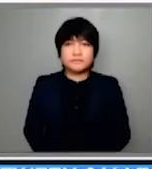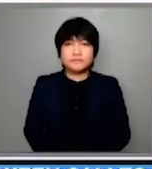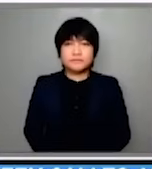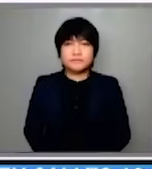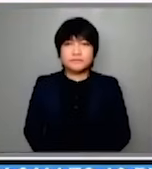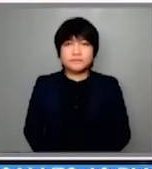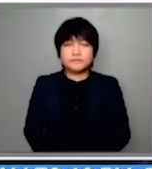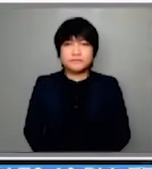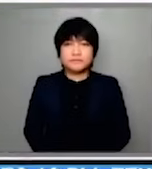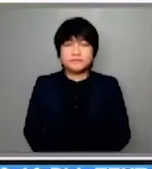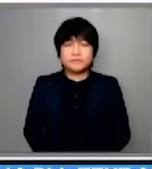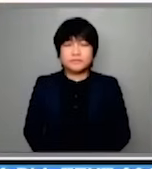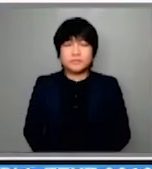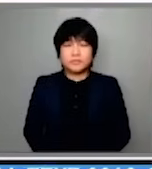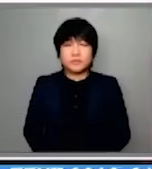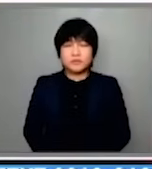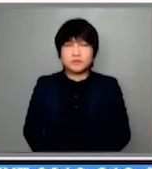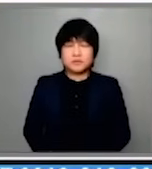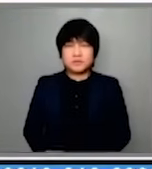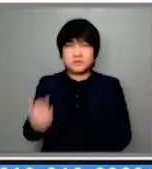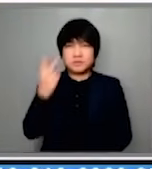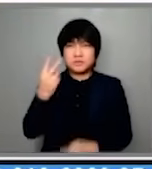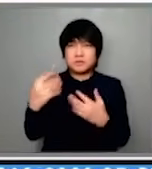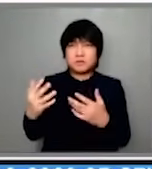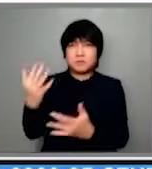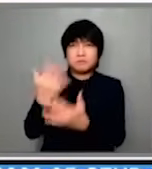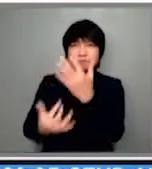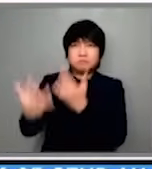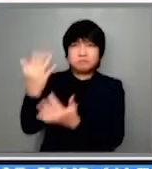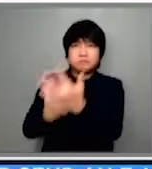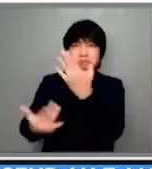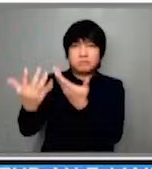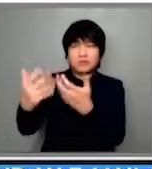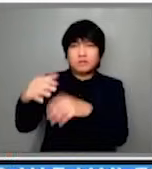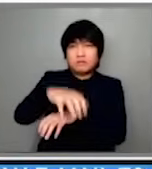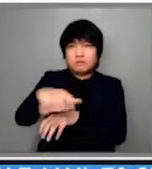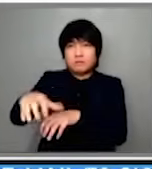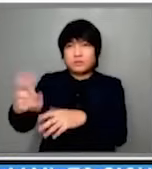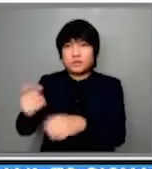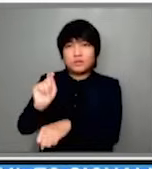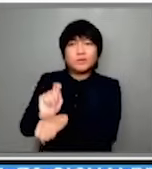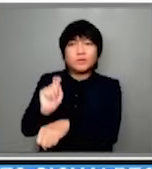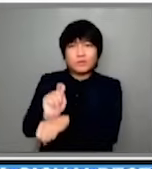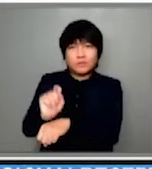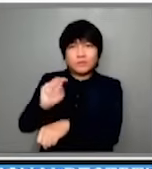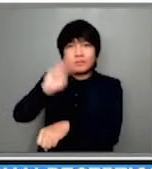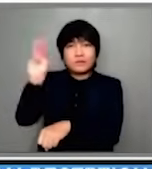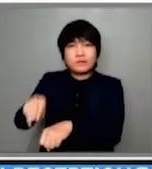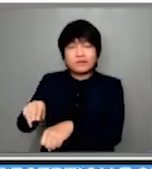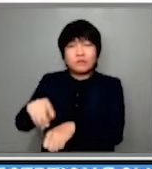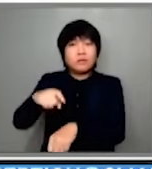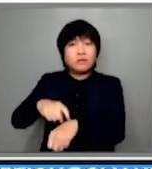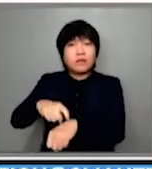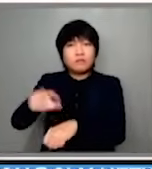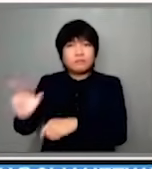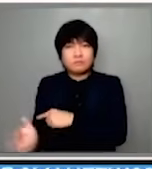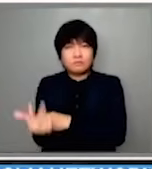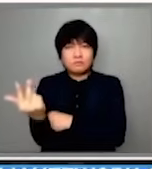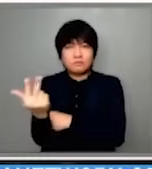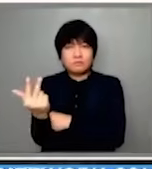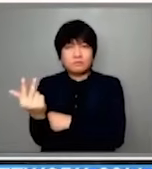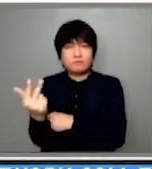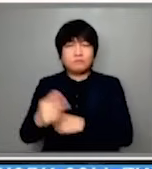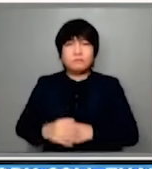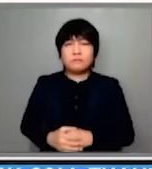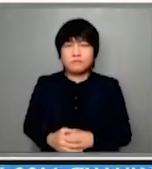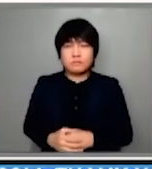Binulabog ng malaking sunog ang mga residente ng Barangay 105 Happyland, Tondo, Manila bago mag-alas 3 sa madaling araw. Mabilis na kumalat ang apoy